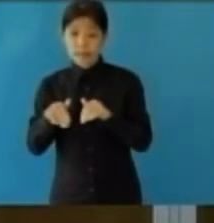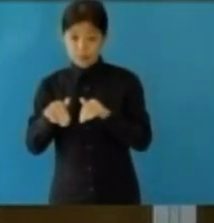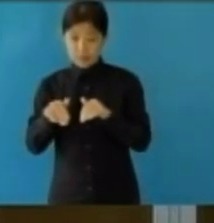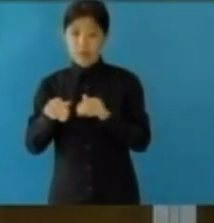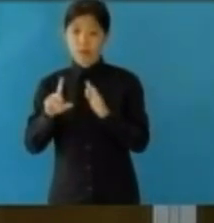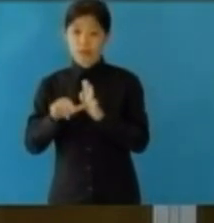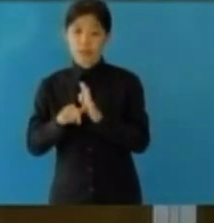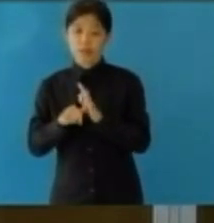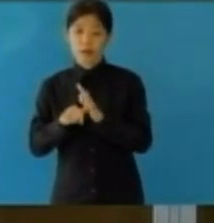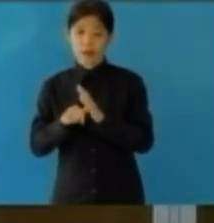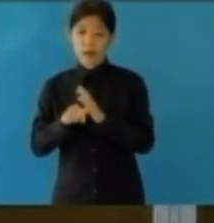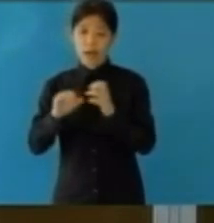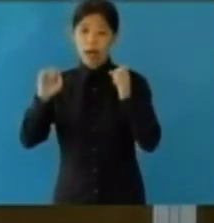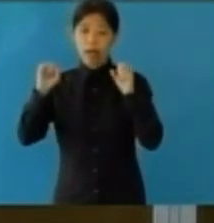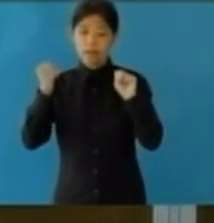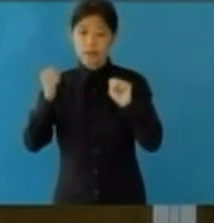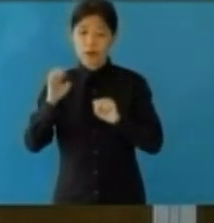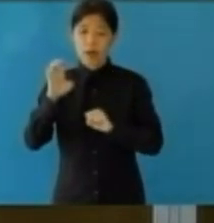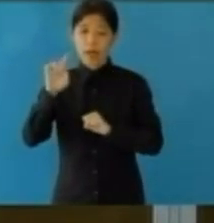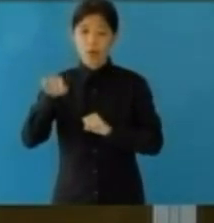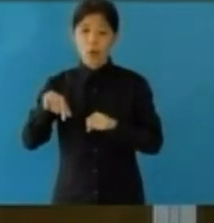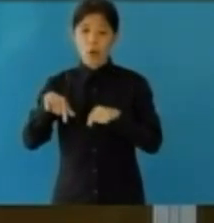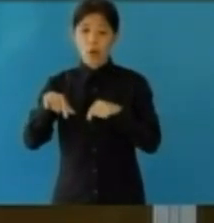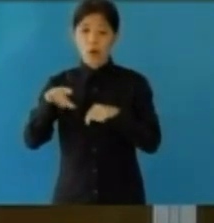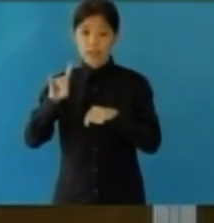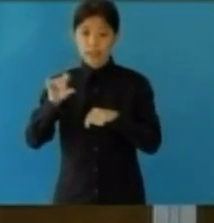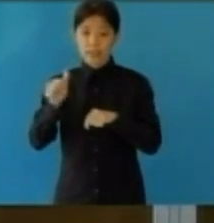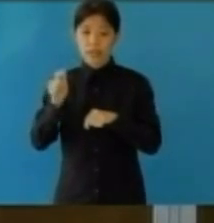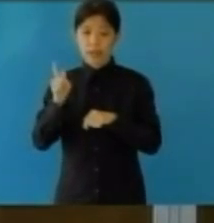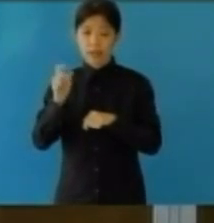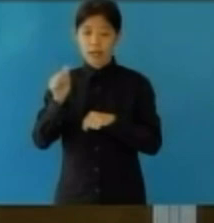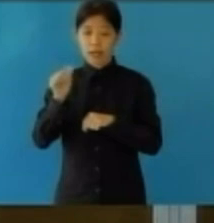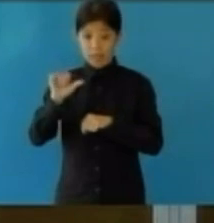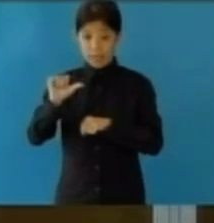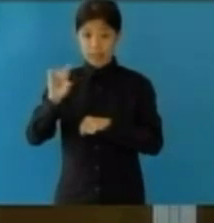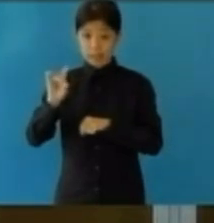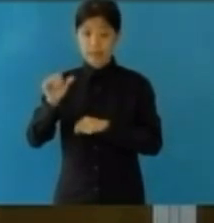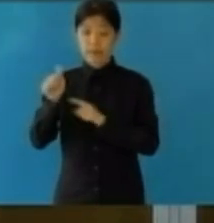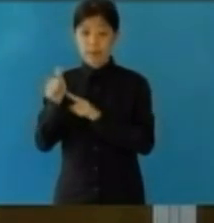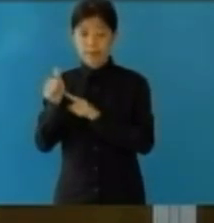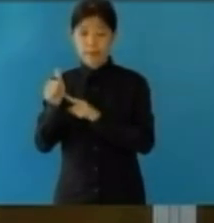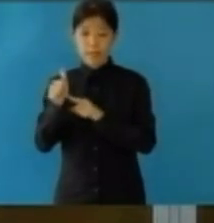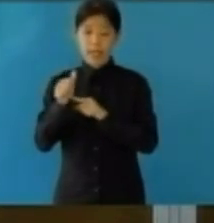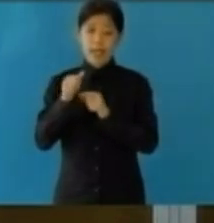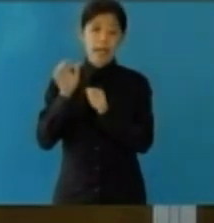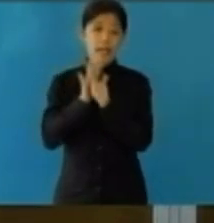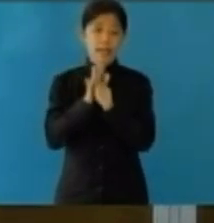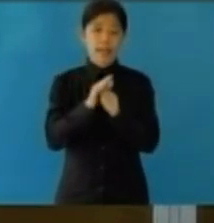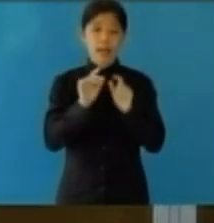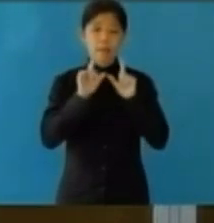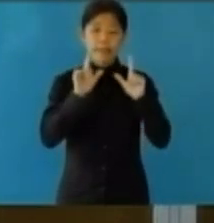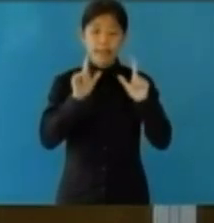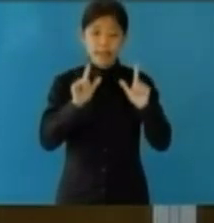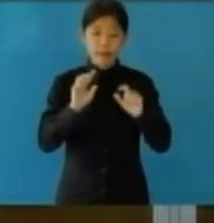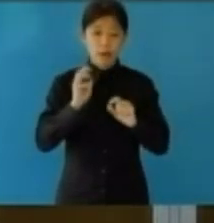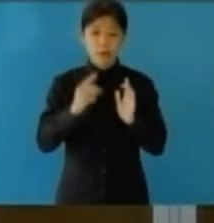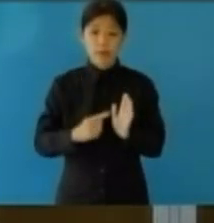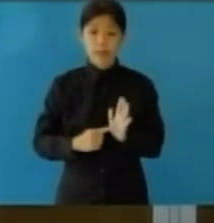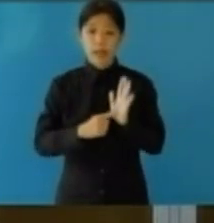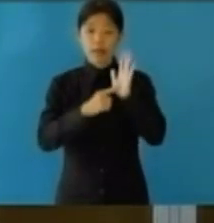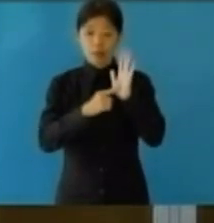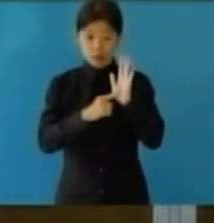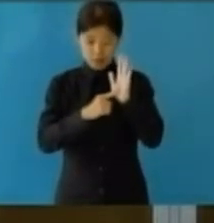躍されている俳優の榎木隆明さんを、選手等への激励メッセージは、鹿児島を代表するアーティ